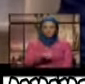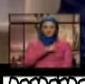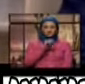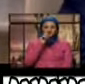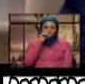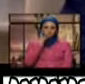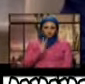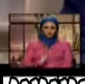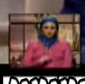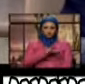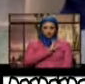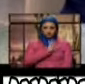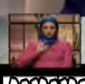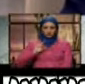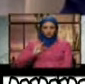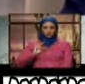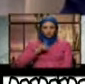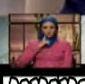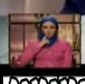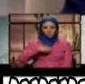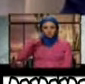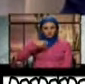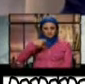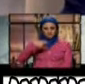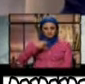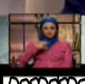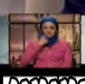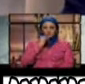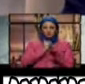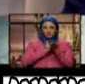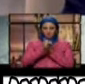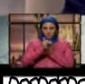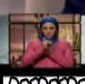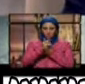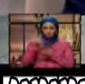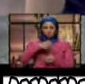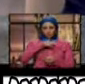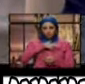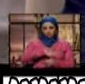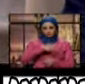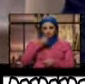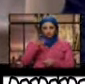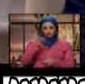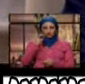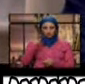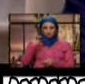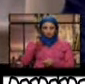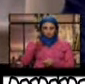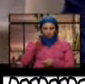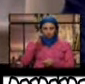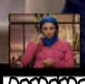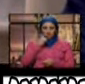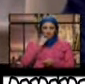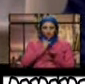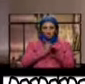بسم الله الرحمن الرحيم. أهلا بحضراتكم في لقائنا اليومي المتجدد مع فضيلة العالم الكبير الدكتور عمر عبد الكافي وأهل